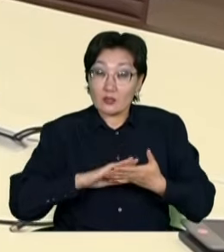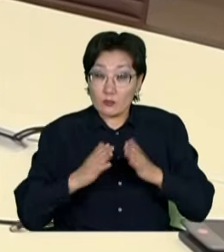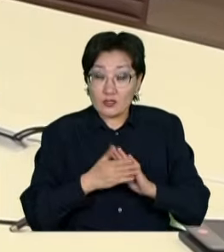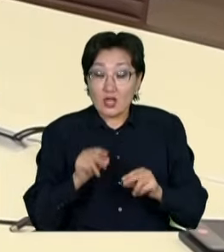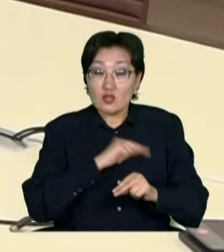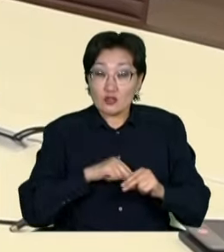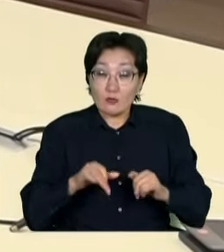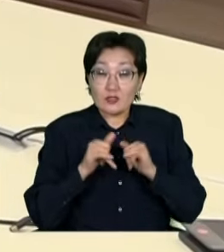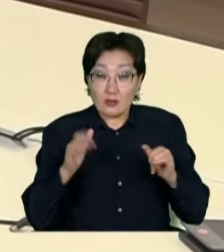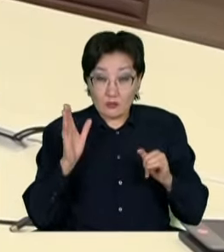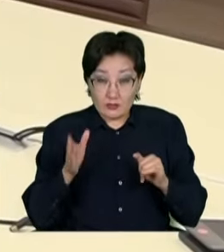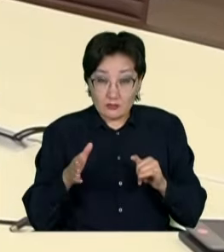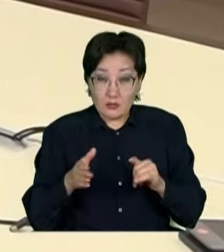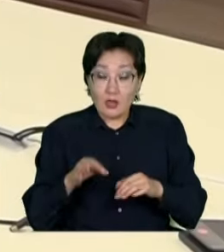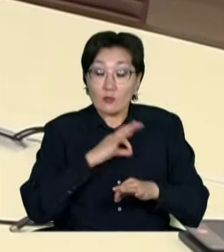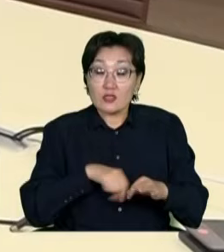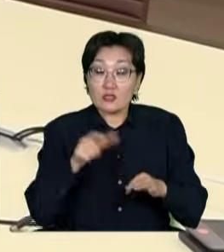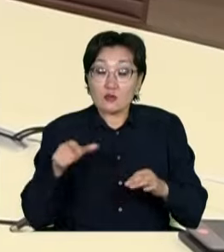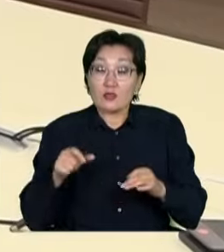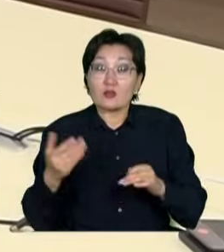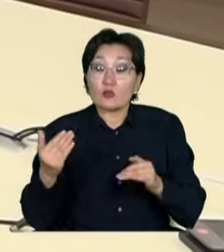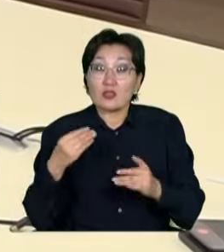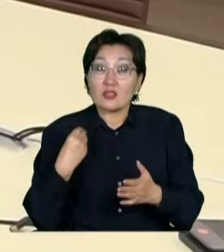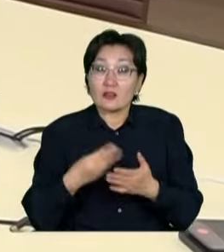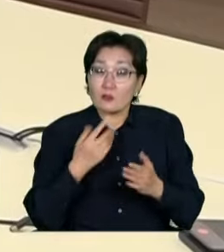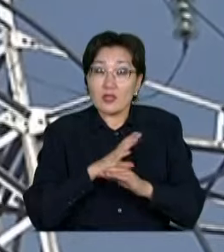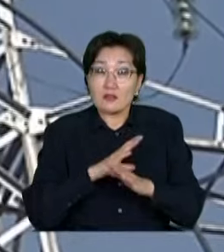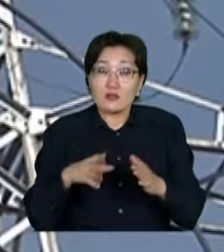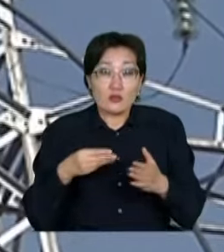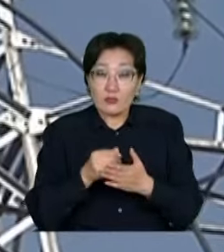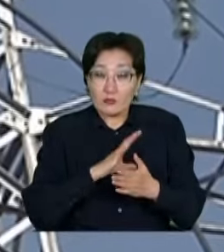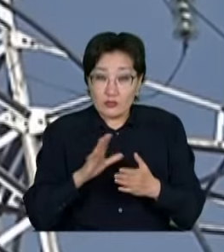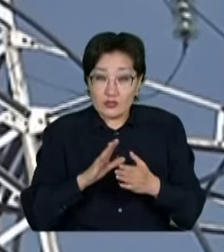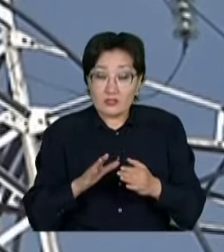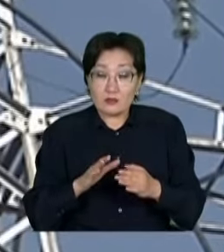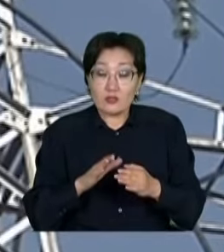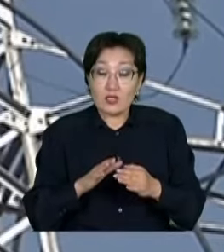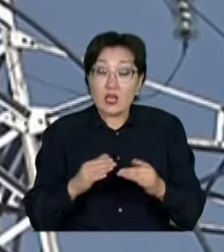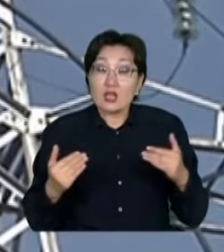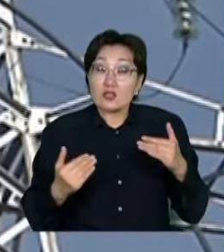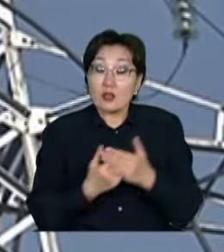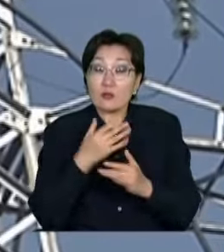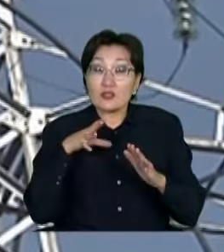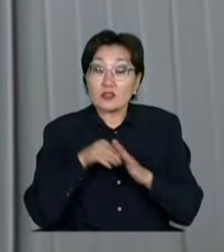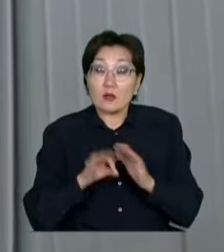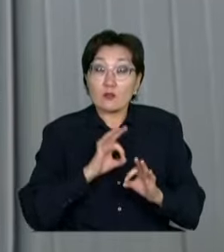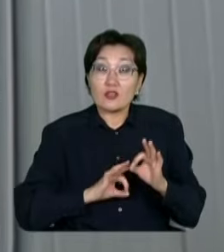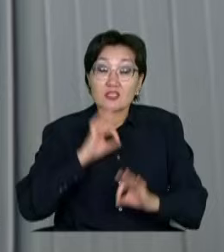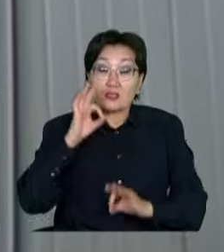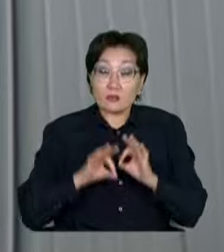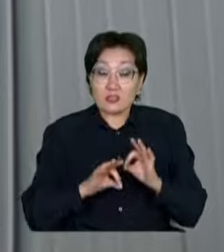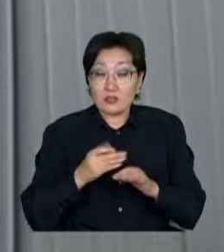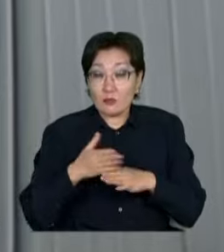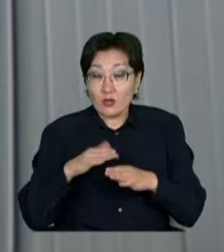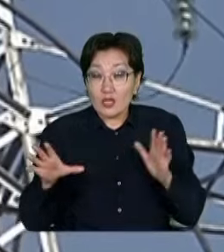жұмыс ілгерілейтін еді. Сонымен қатар тұтынушылардың да қалтасына салмақ түспейтін болады. Ауыз толтырып айтарлық жаңалықтың бірі батыс аймағындағы электр